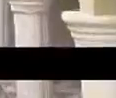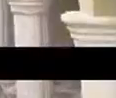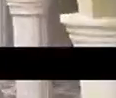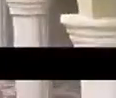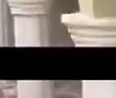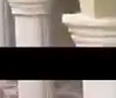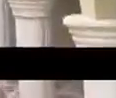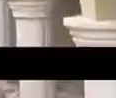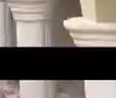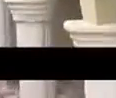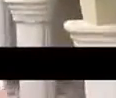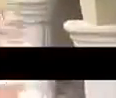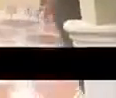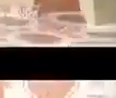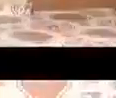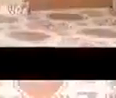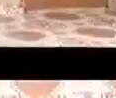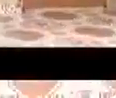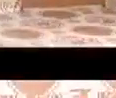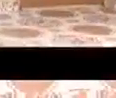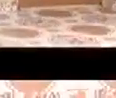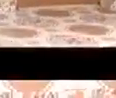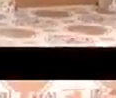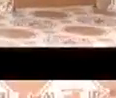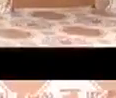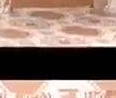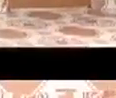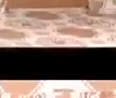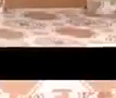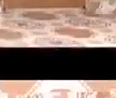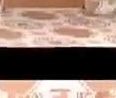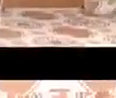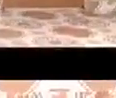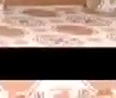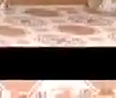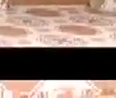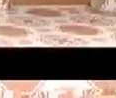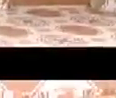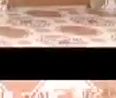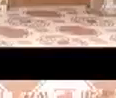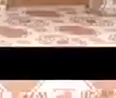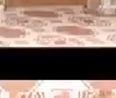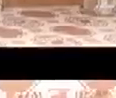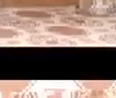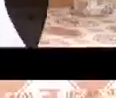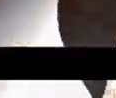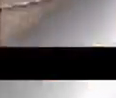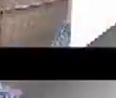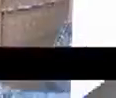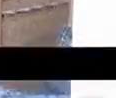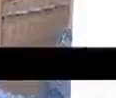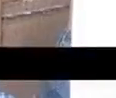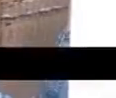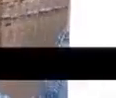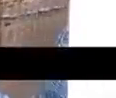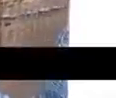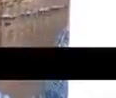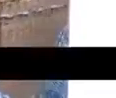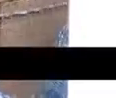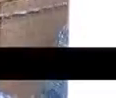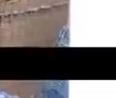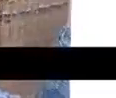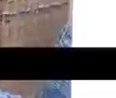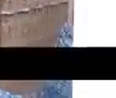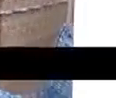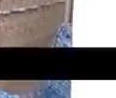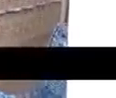jeex na seen xalaat jeex na te si biir Yaa Faatu's Guest House ñu ngi leen fa amal li nga xam ne ni moom mooy ko self saala cabinet ñaari